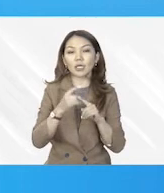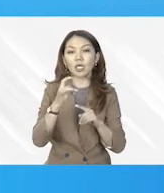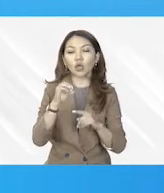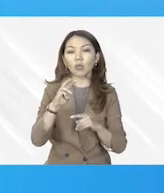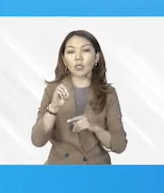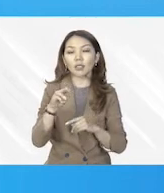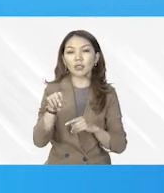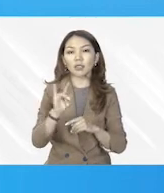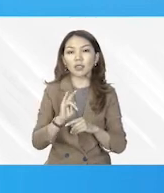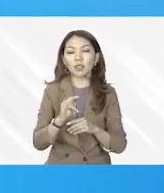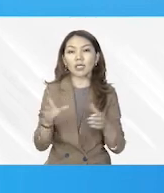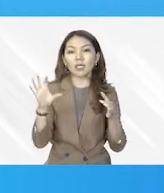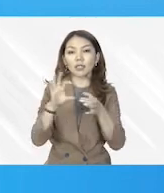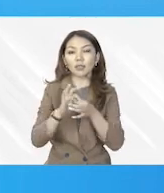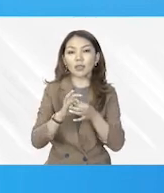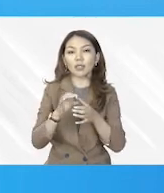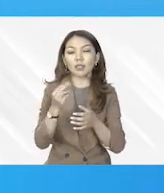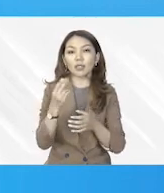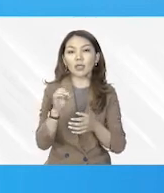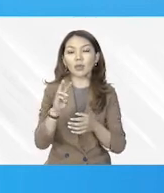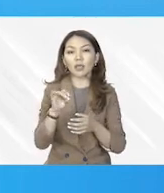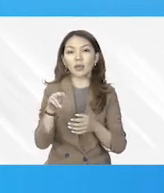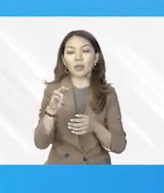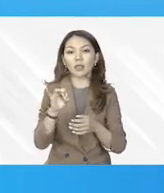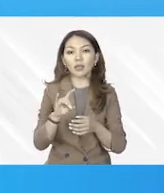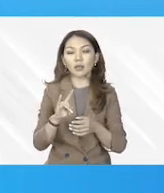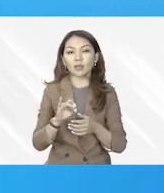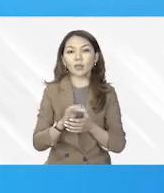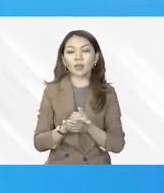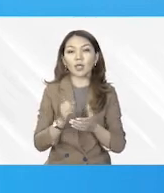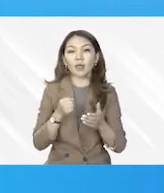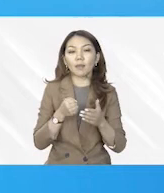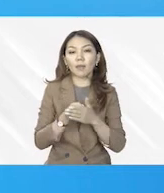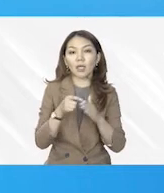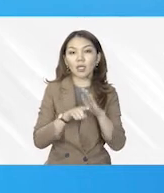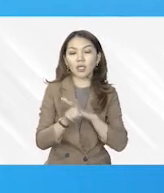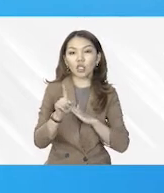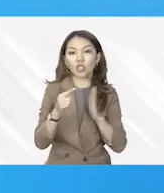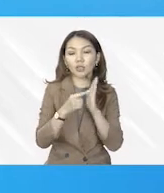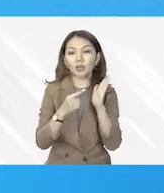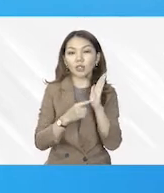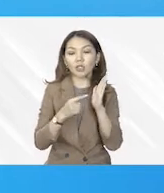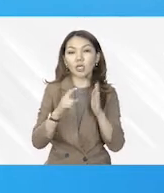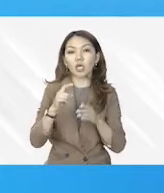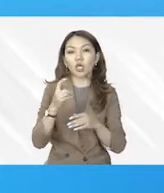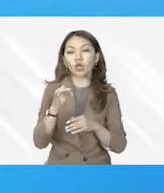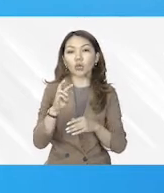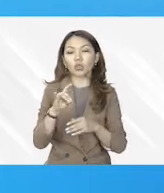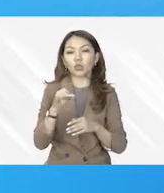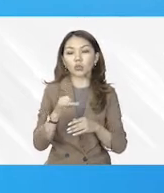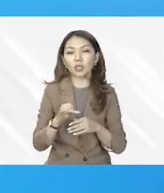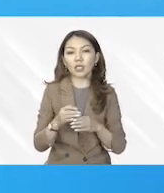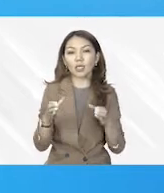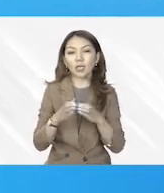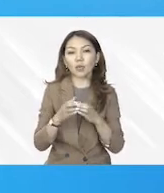сцепленные центромерами. Таким образом, перед началом деления хромосомный набор клетки